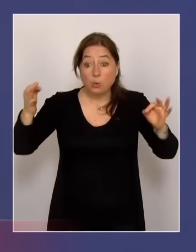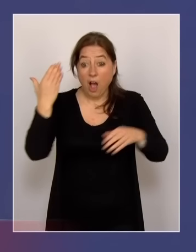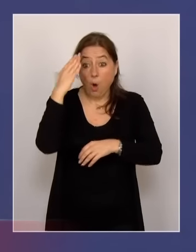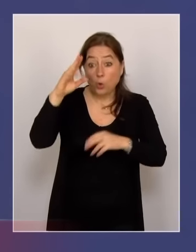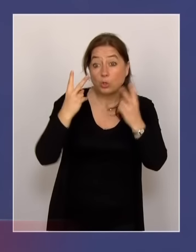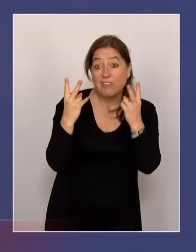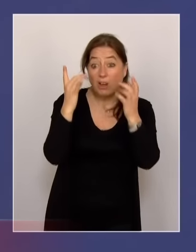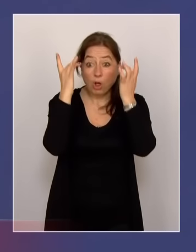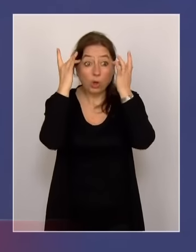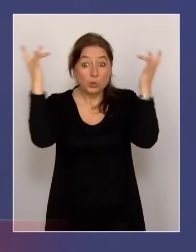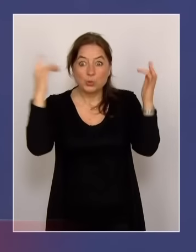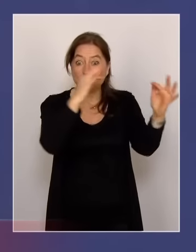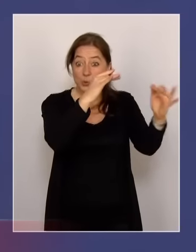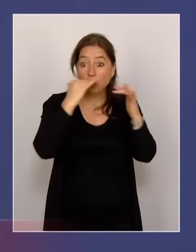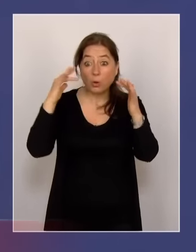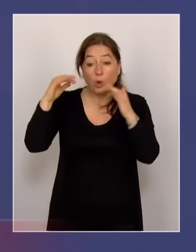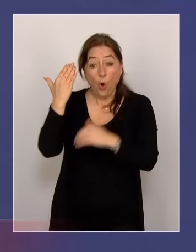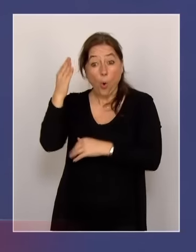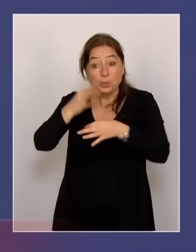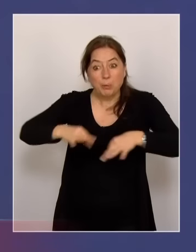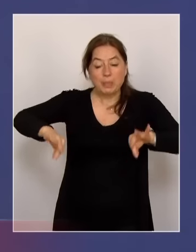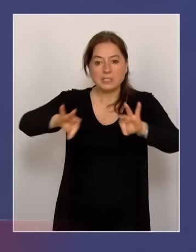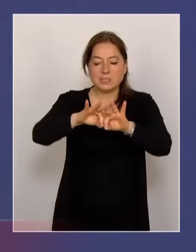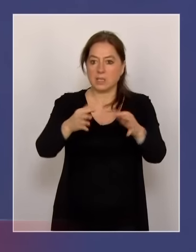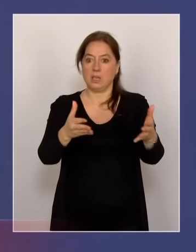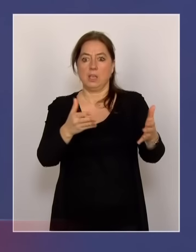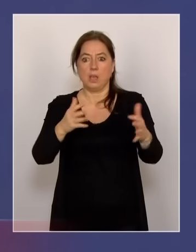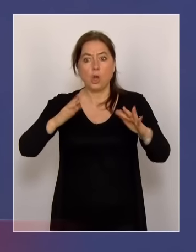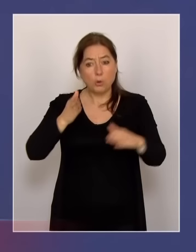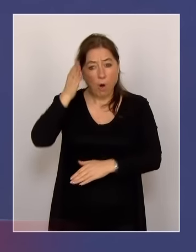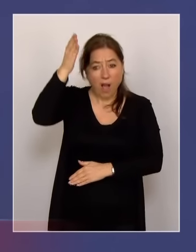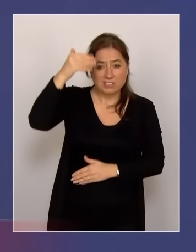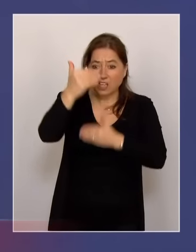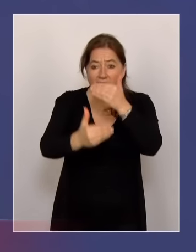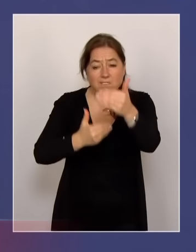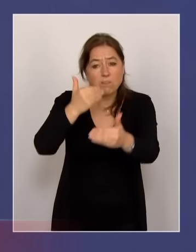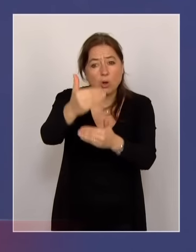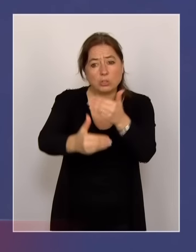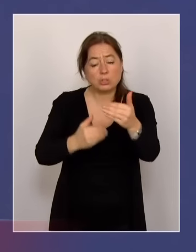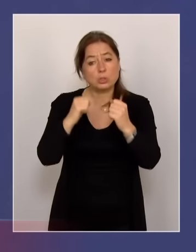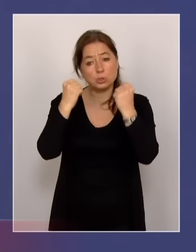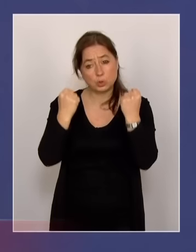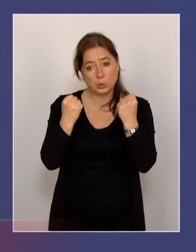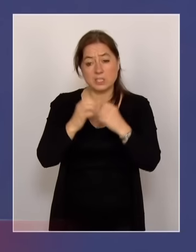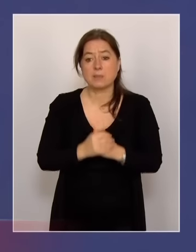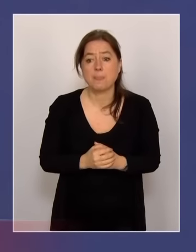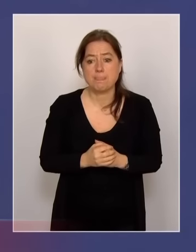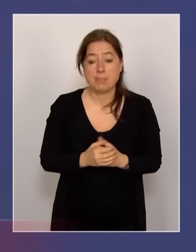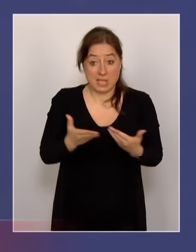Et ce sont ces trois constats, ce constat géopolitique et de sécurité, ce constat économique, ce constat, au fond,